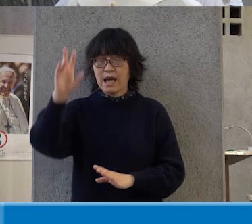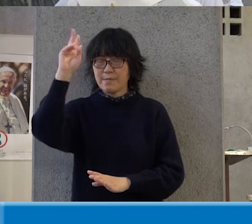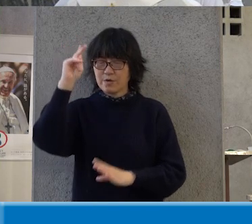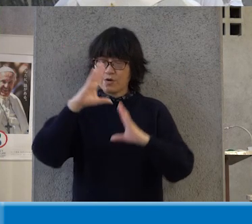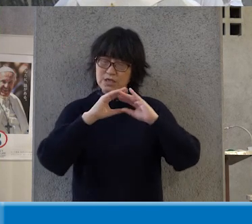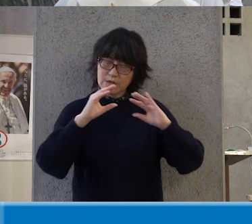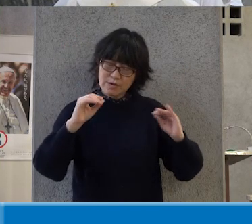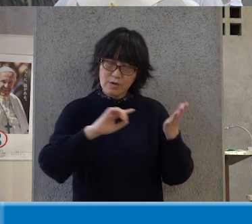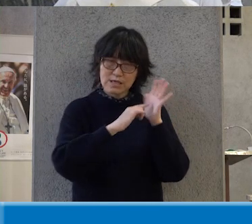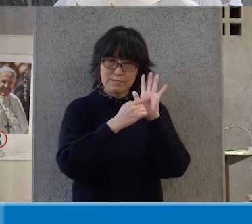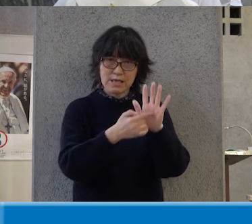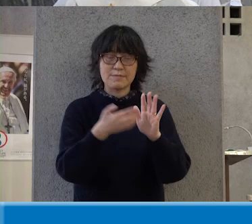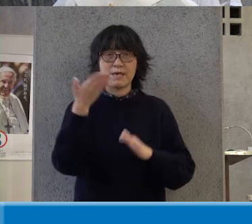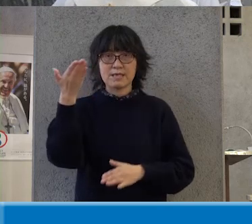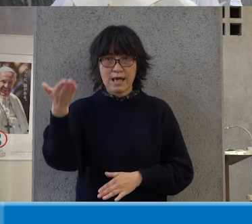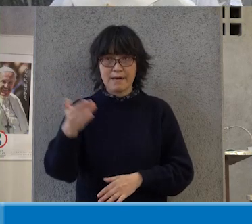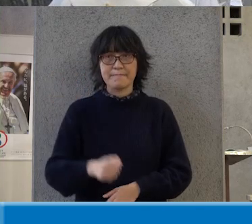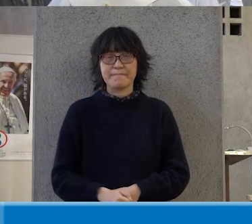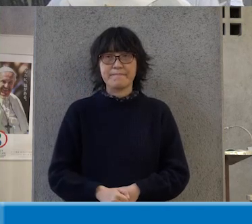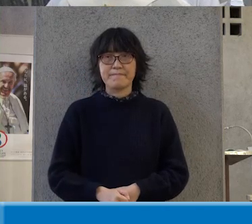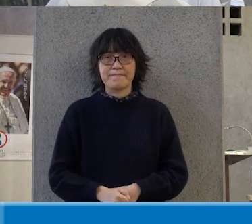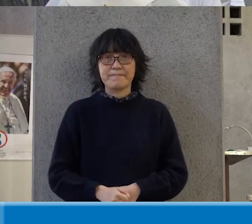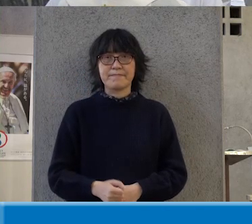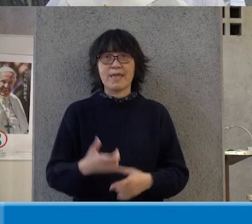しみを示しますか。